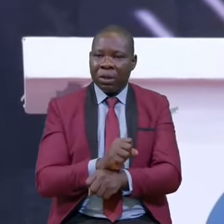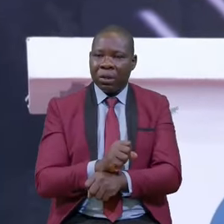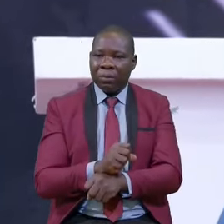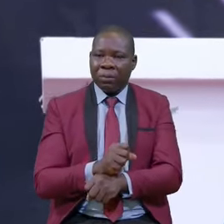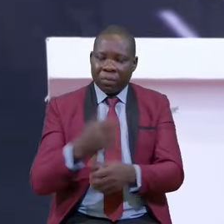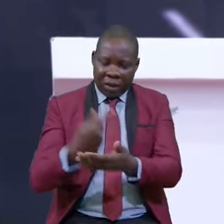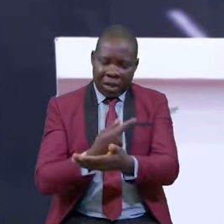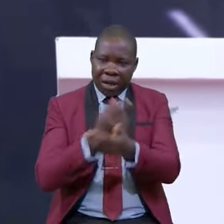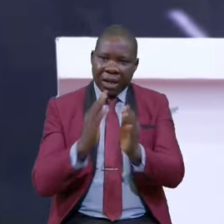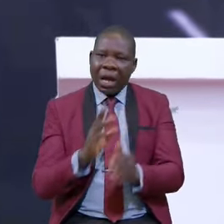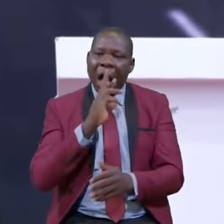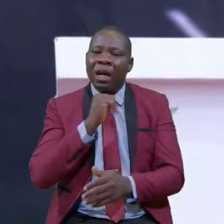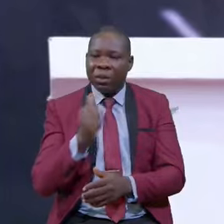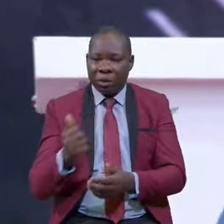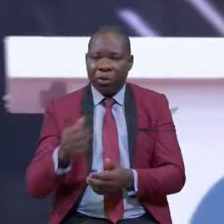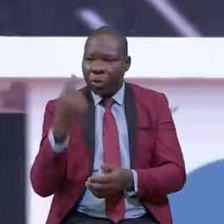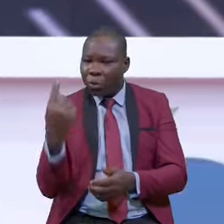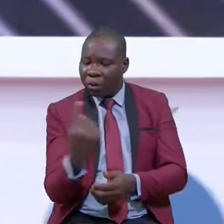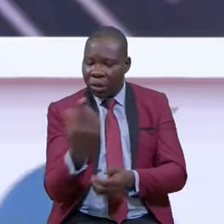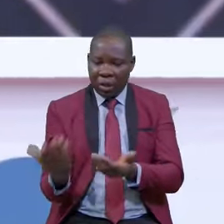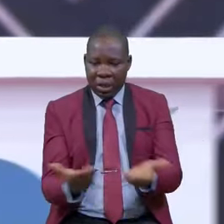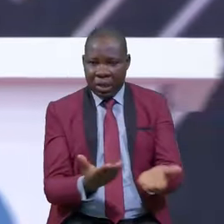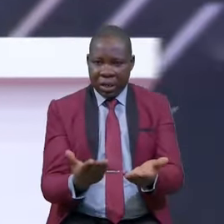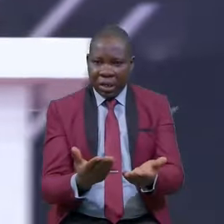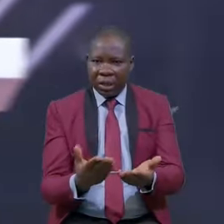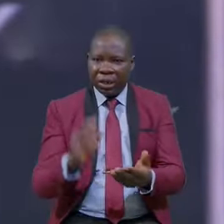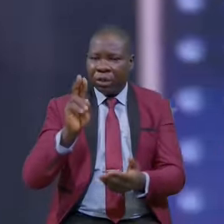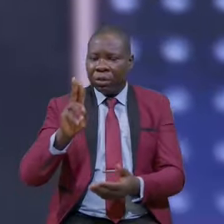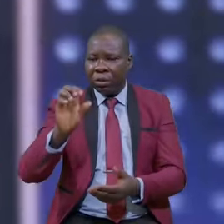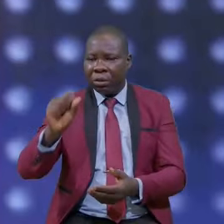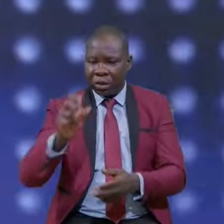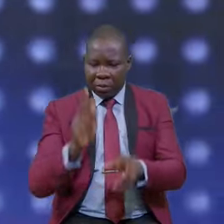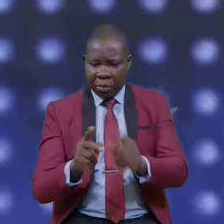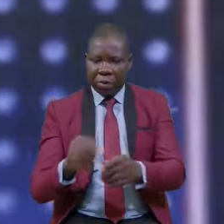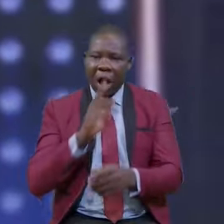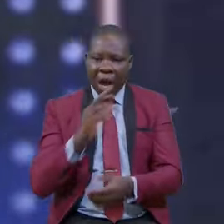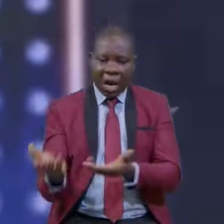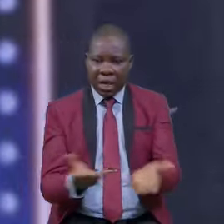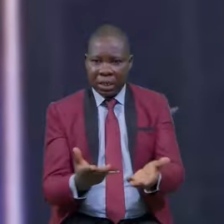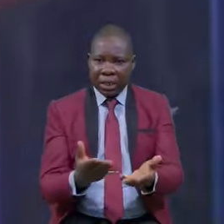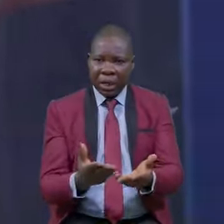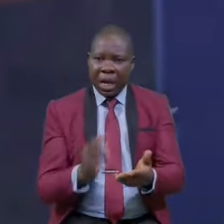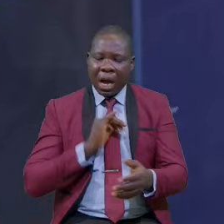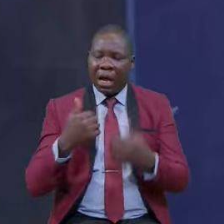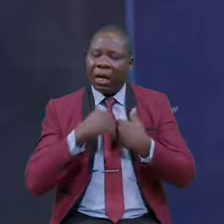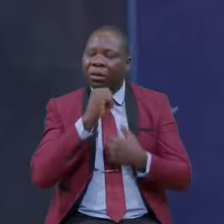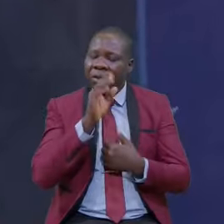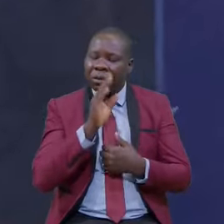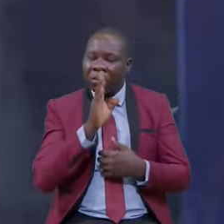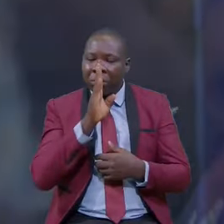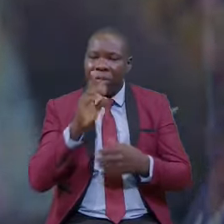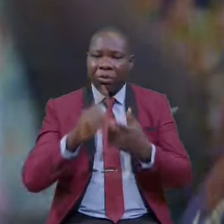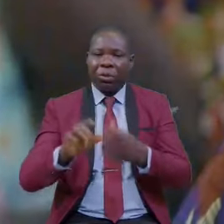églises ghanéennes sont là-bas. Aux États-Unis, il y a des églises du Ghana. China, je n'ai pas été en Chine, mais je pense que si je vais en Chine, les Ghanéens sont